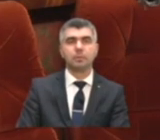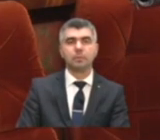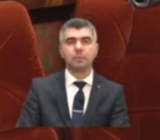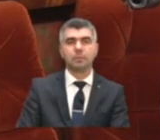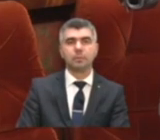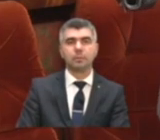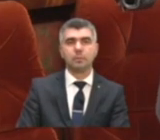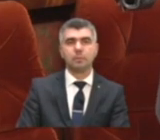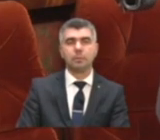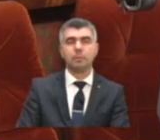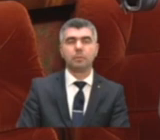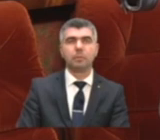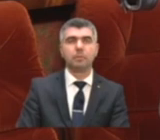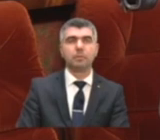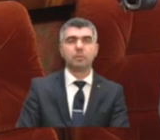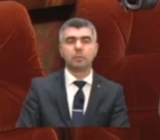19 وي.